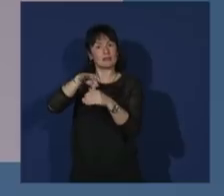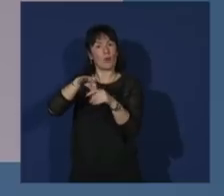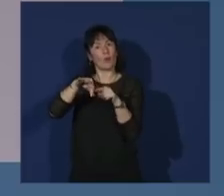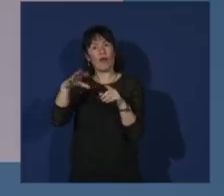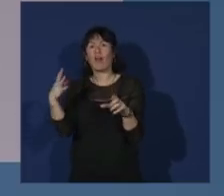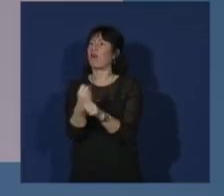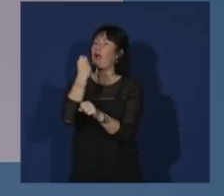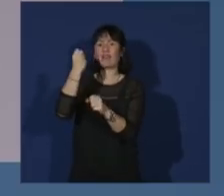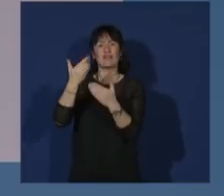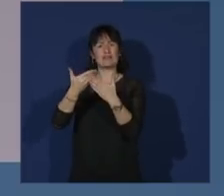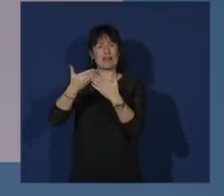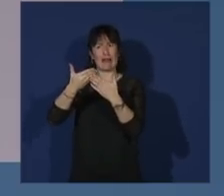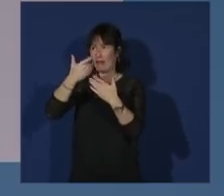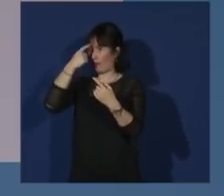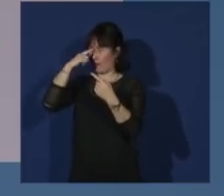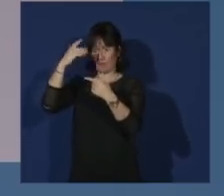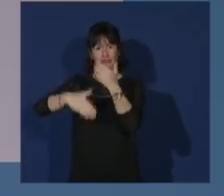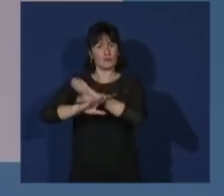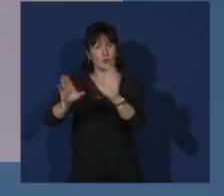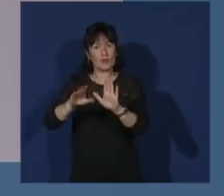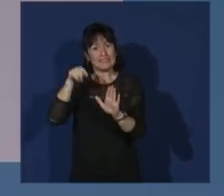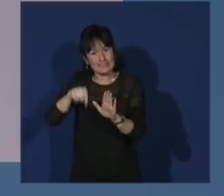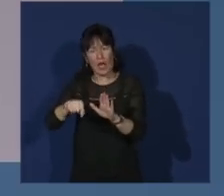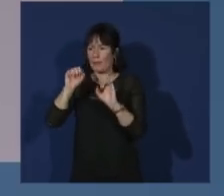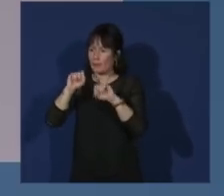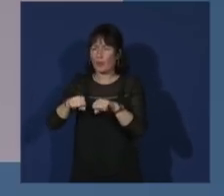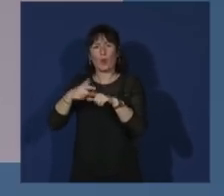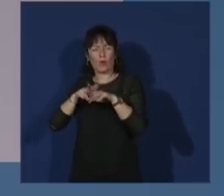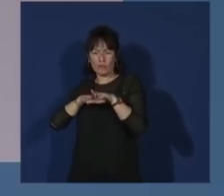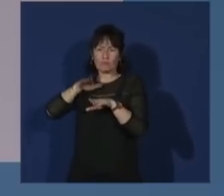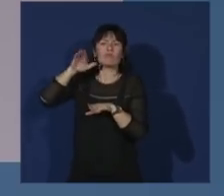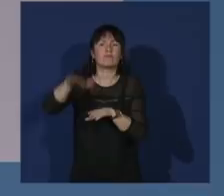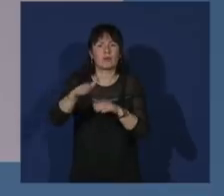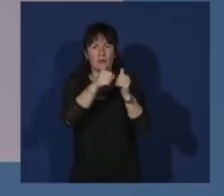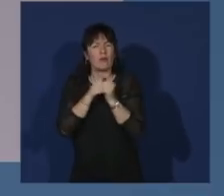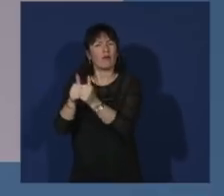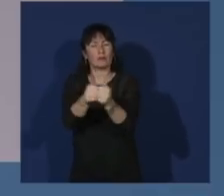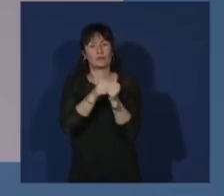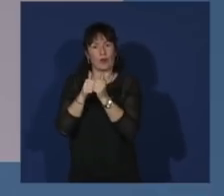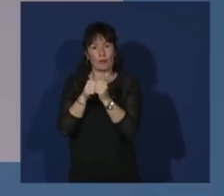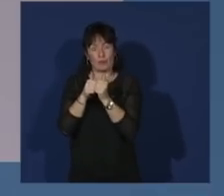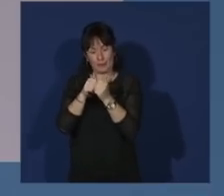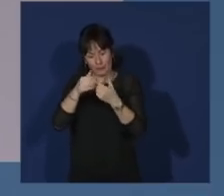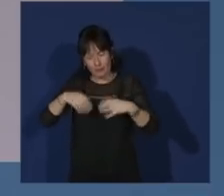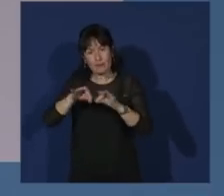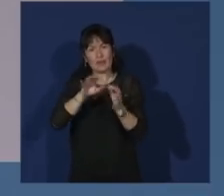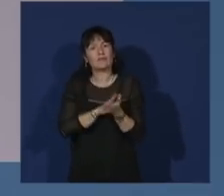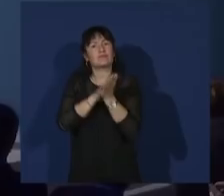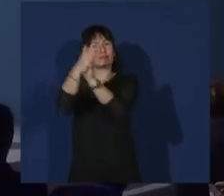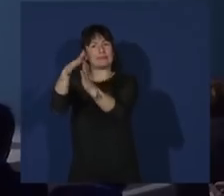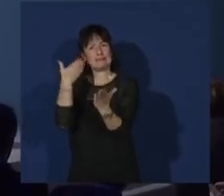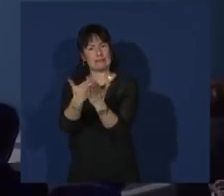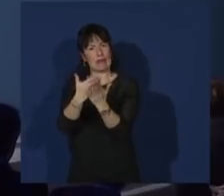une fin en soi, c'est un moyen pour ensemble continuer à transformer le pays. Voilà le défi que je vous propose.